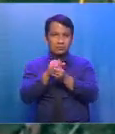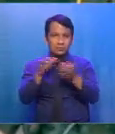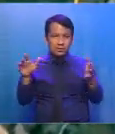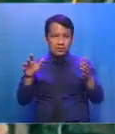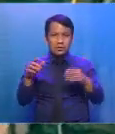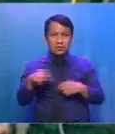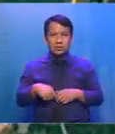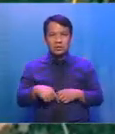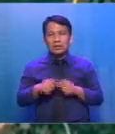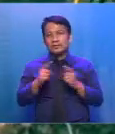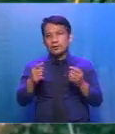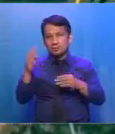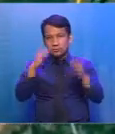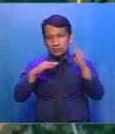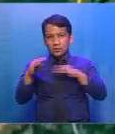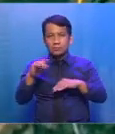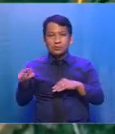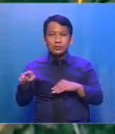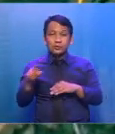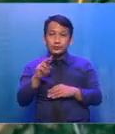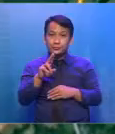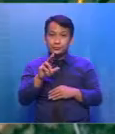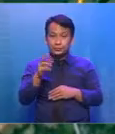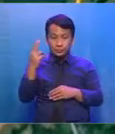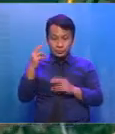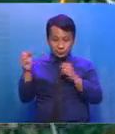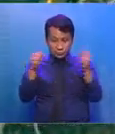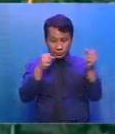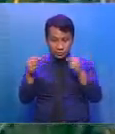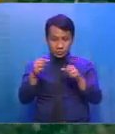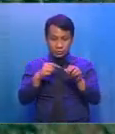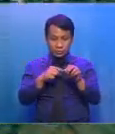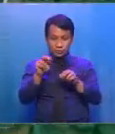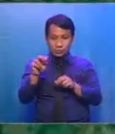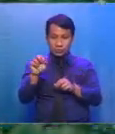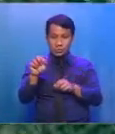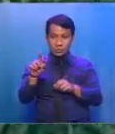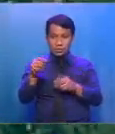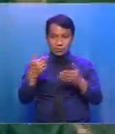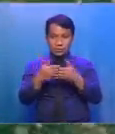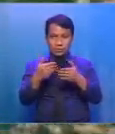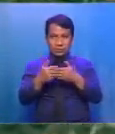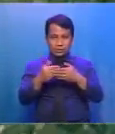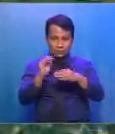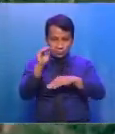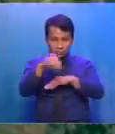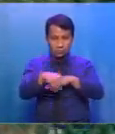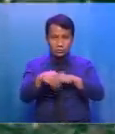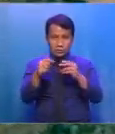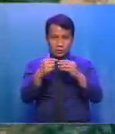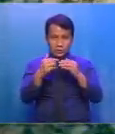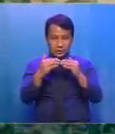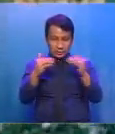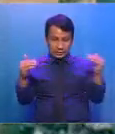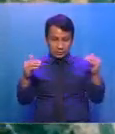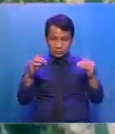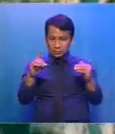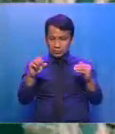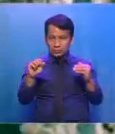po ang problema. Nang dumating ang bagyong Ulysses noong November 11, malapit na sa overflow ang level ng dam,